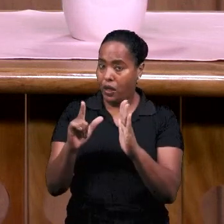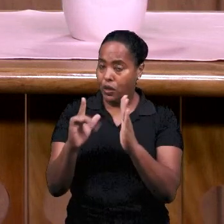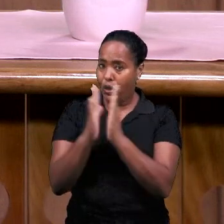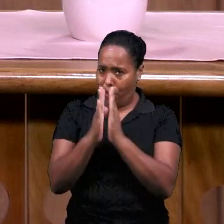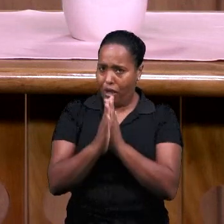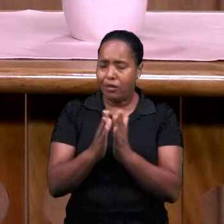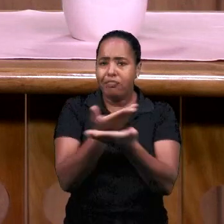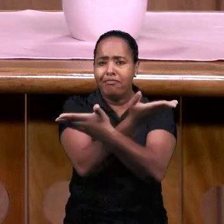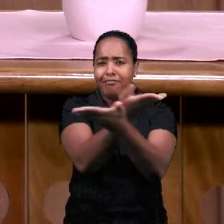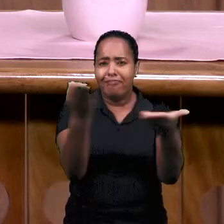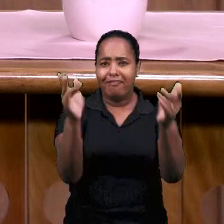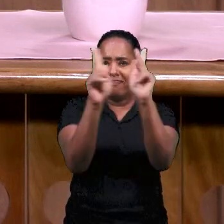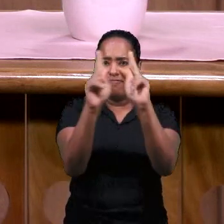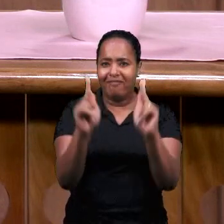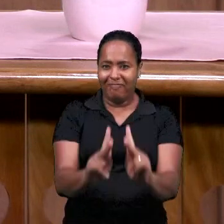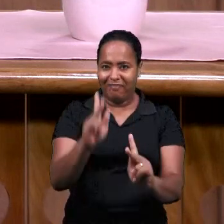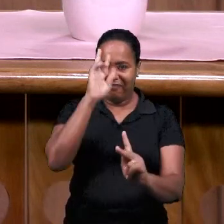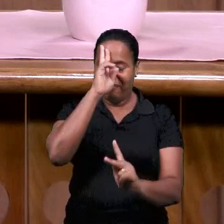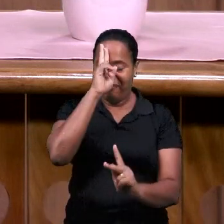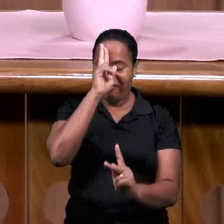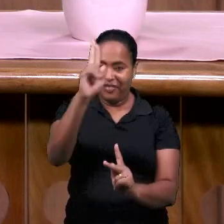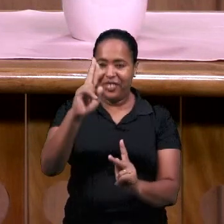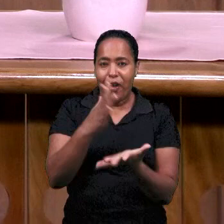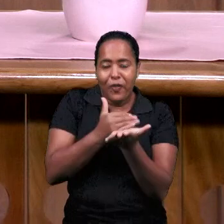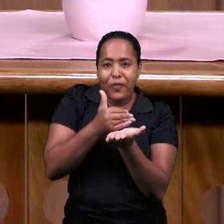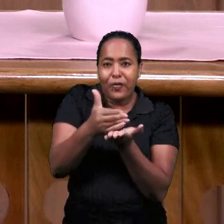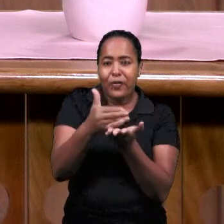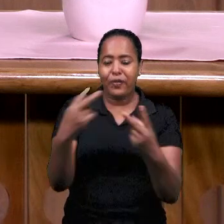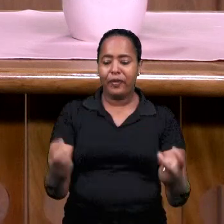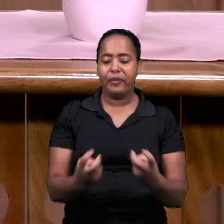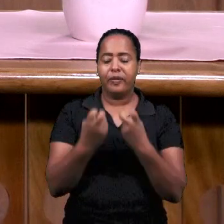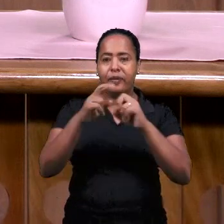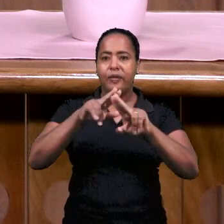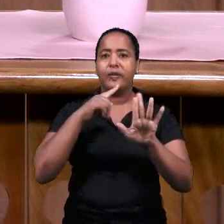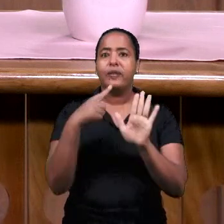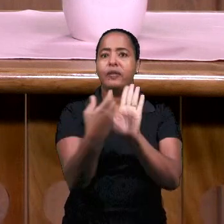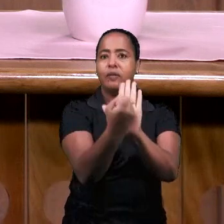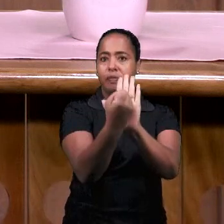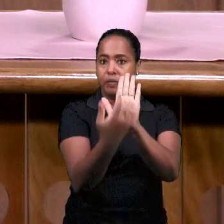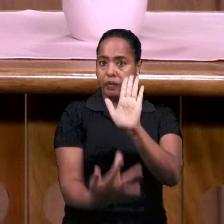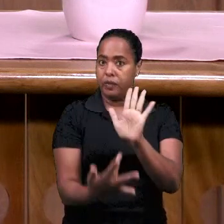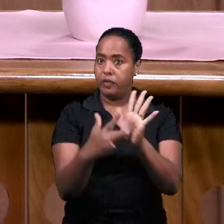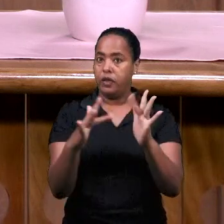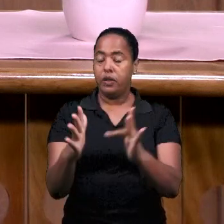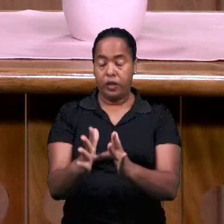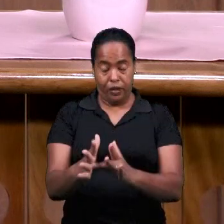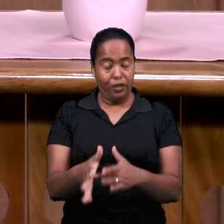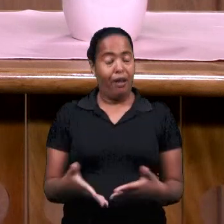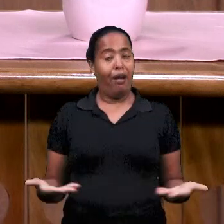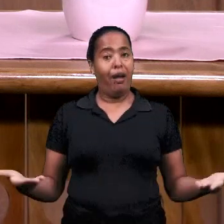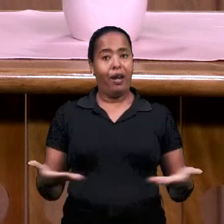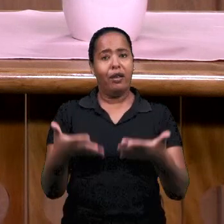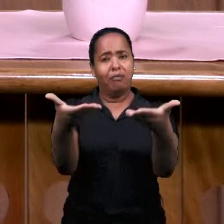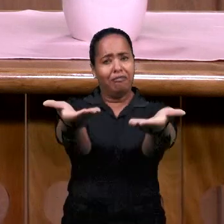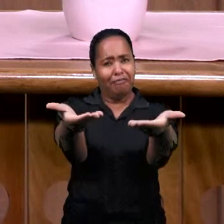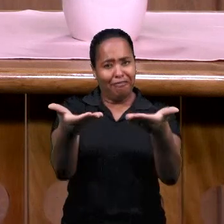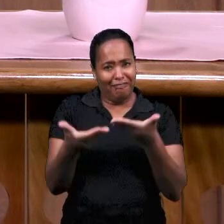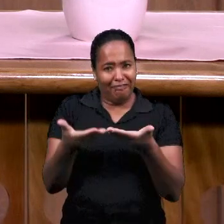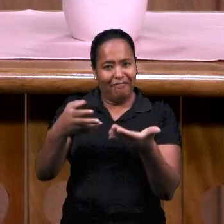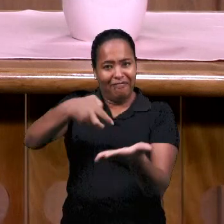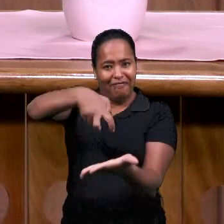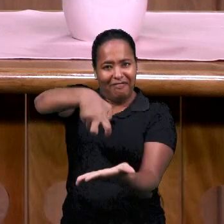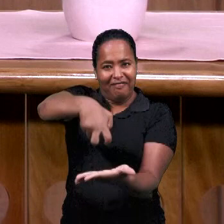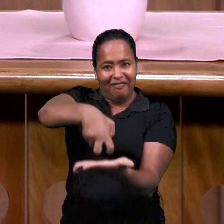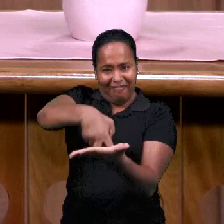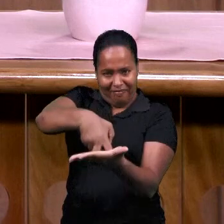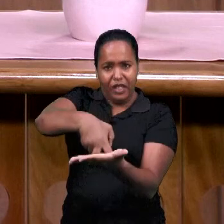prière. Je salue à tous dans la paix du Seigneur. Nous allons commencer en priant par le sang de Jésus. Et pour cela, j'invite